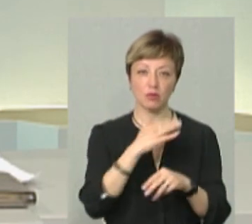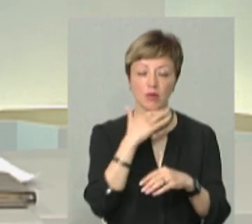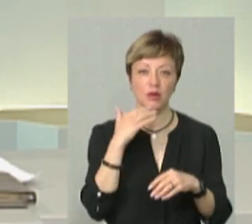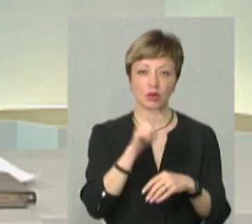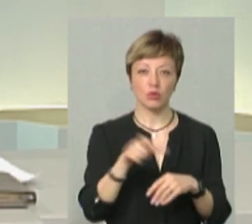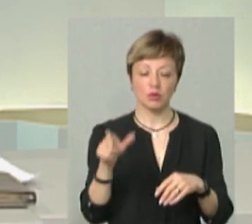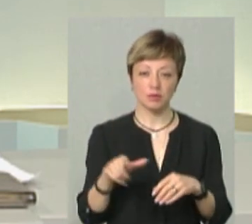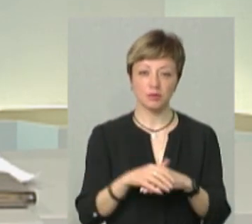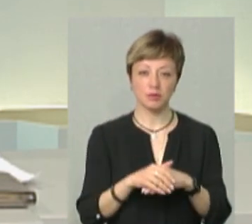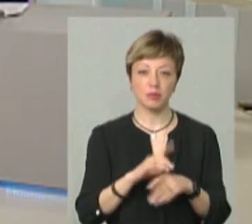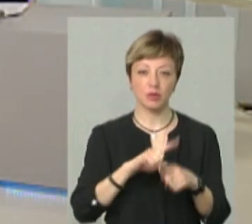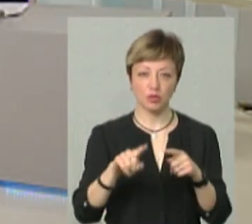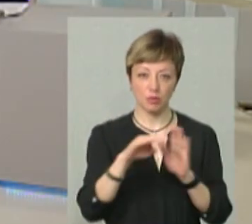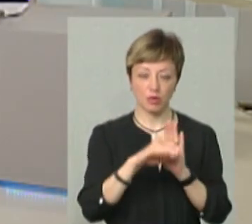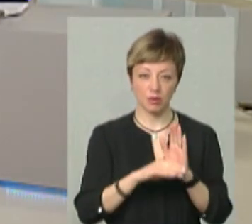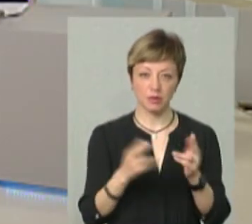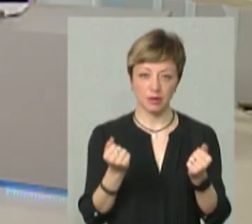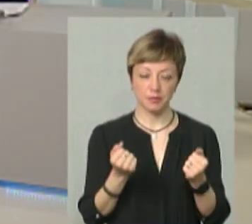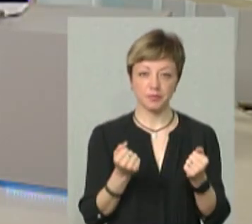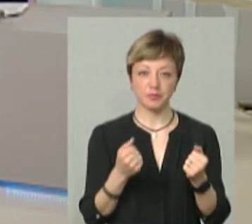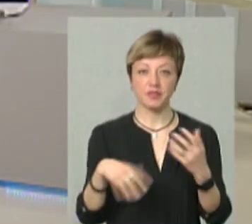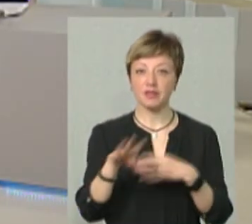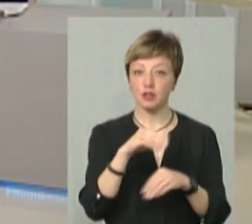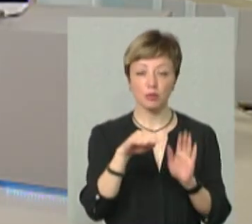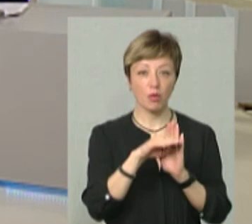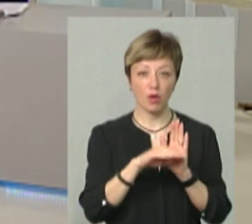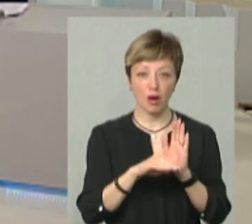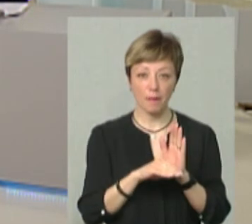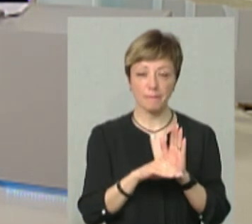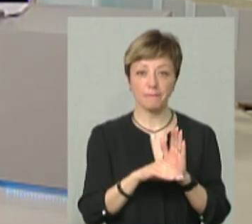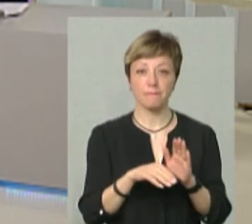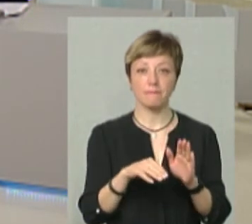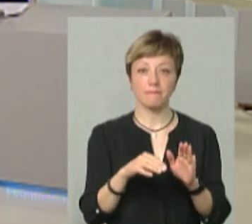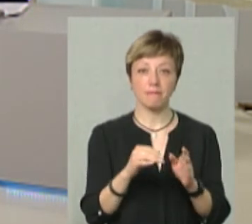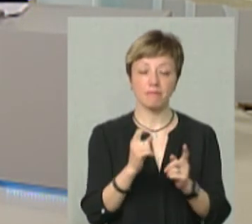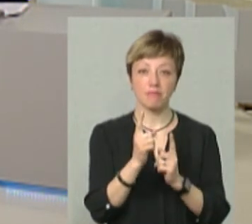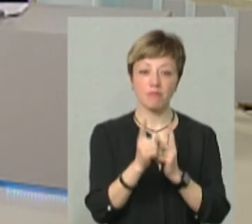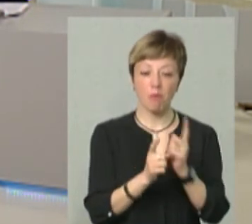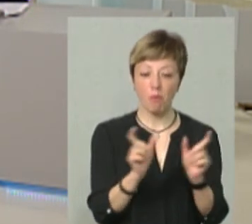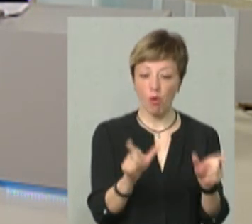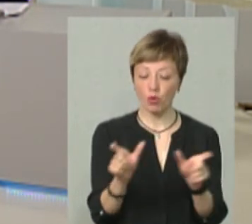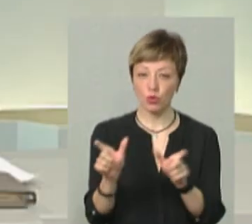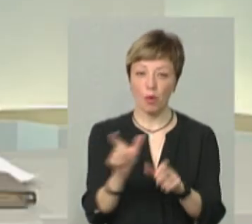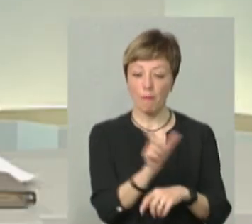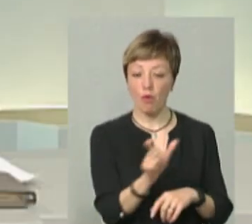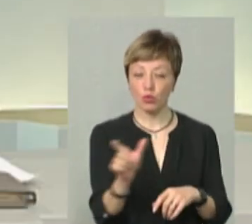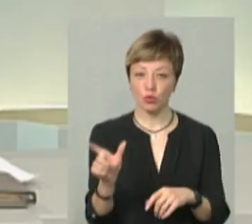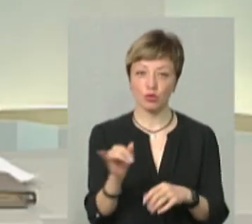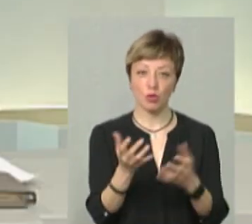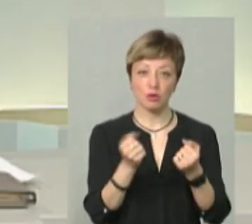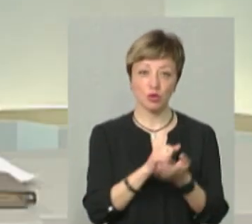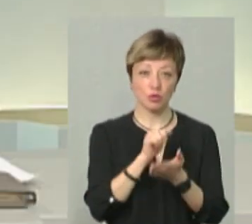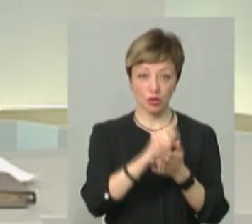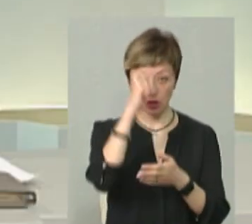багато людей... За пришвидшеною програмою, так, якщо я не помиляюсь? Ну, всі програми, як правило, вони модульні, але ви розумієте, для того, щоб отримати